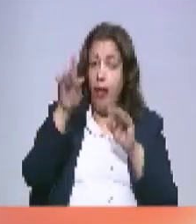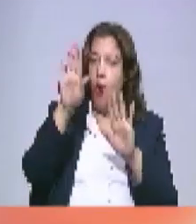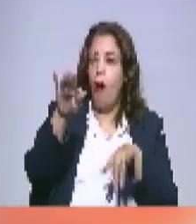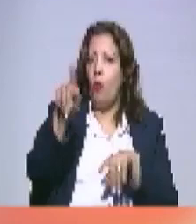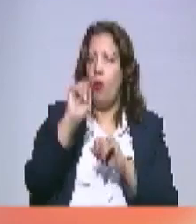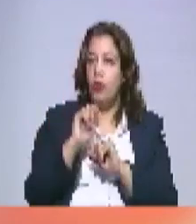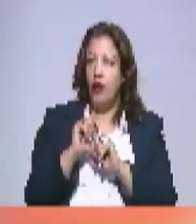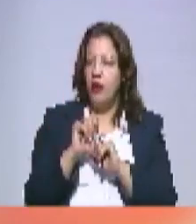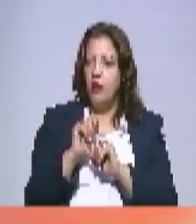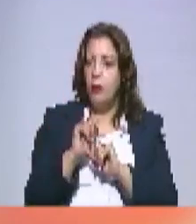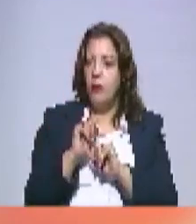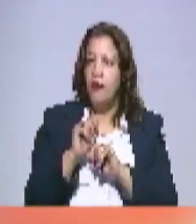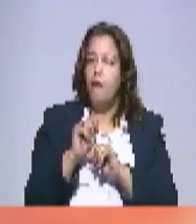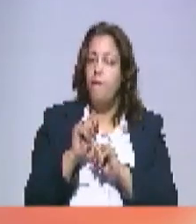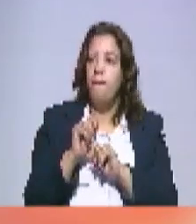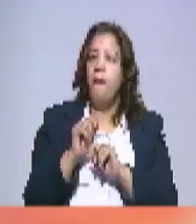الخضار.